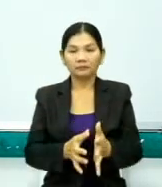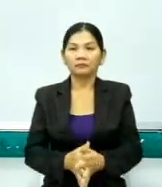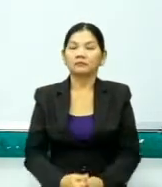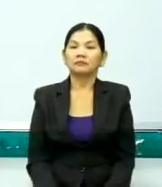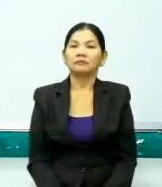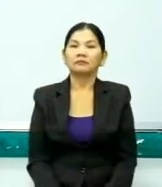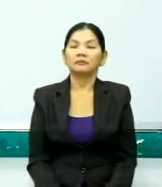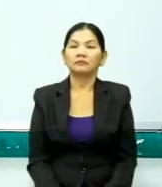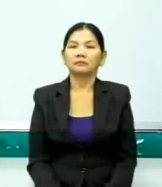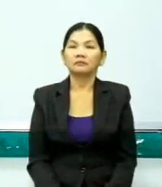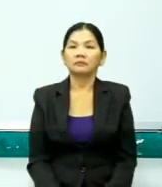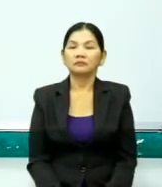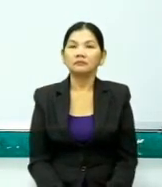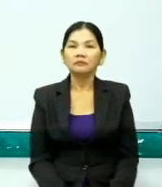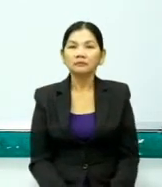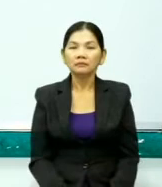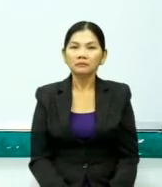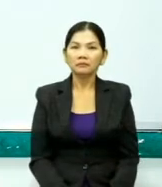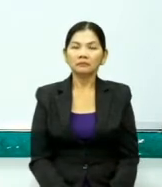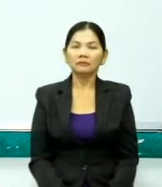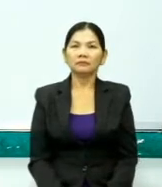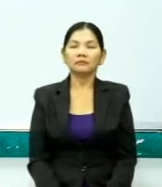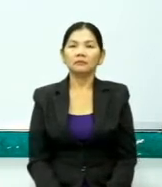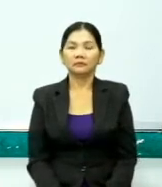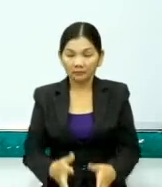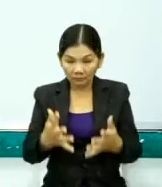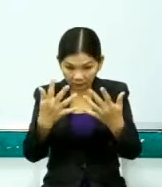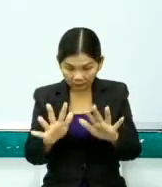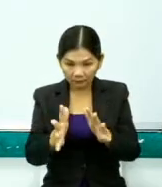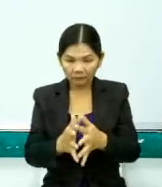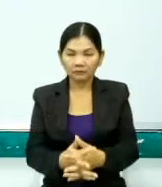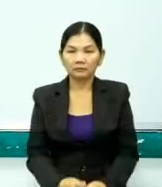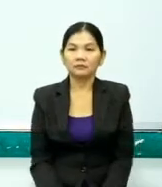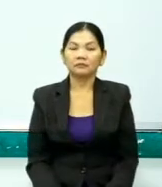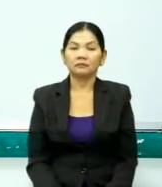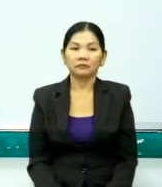ế chà tiếng toát rồi rồi hai rừng này con